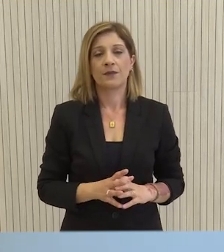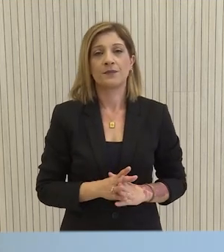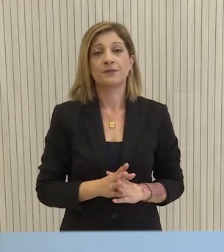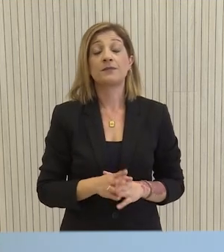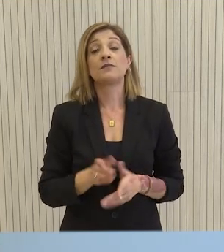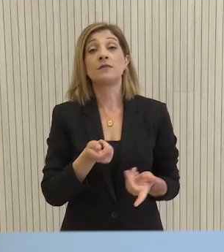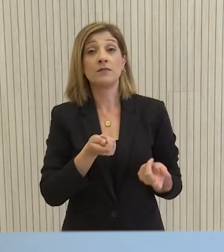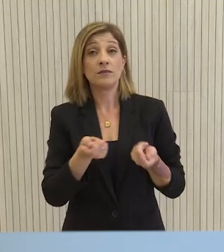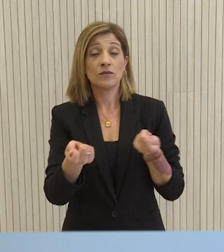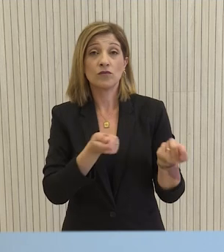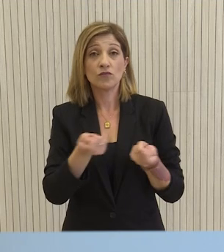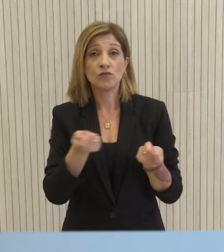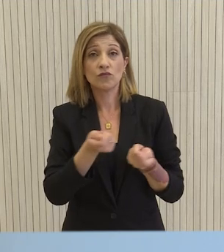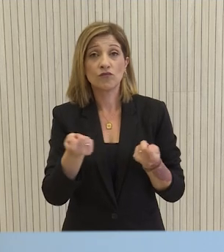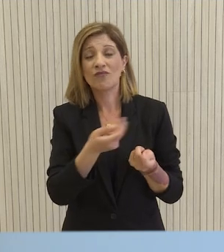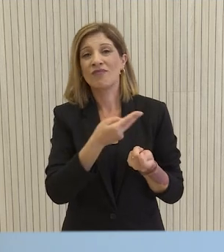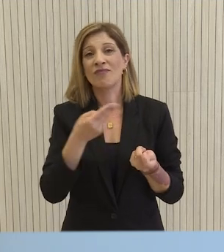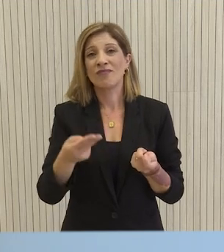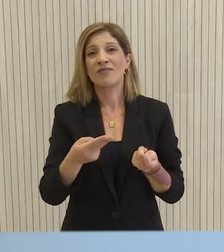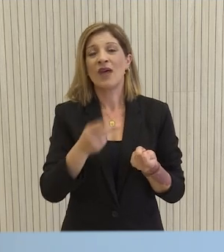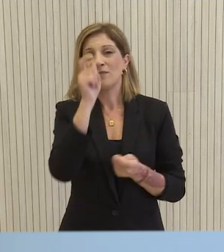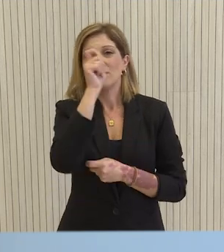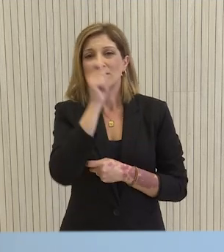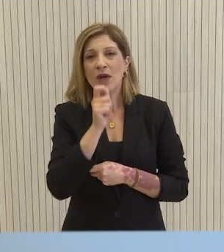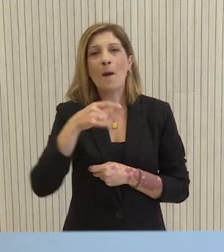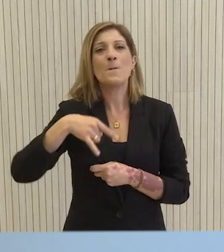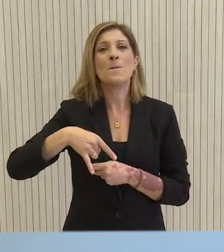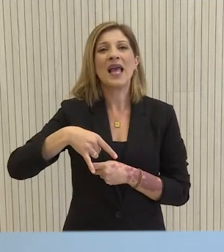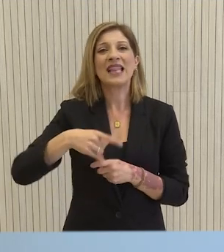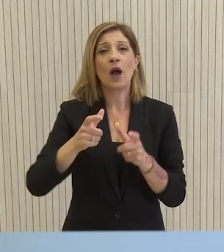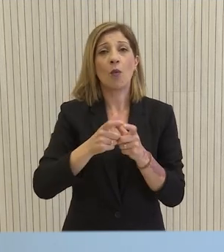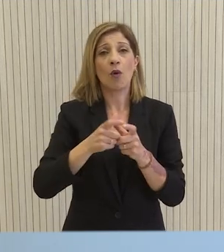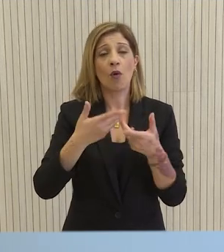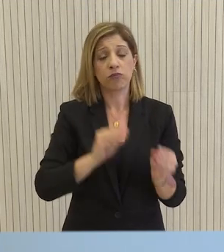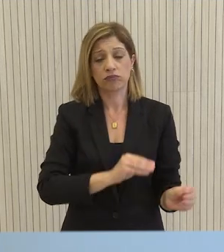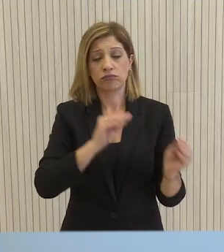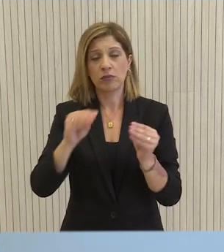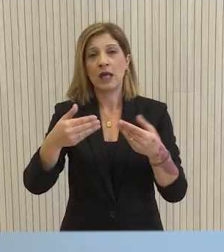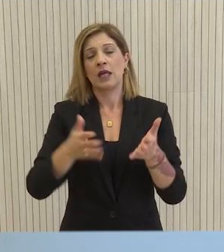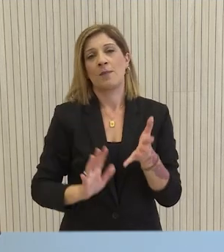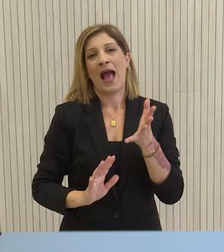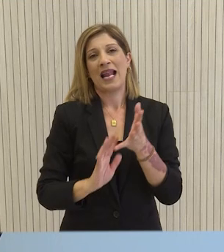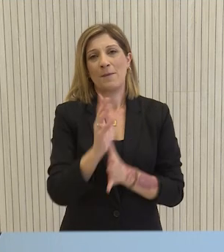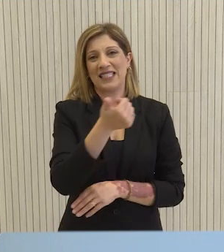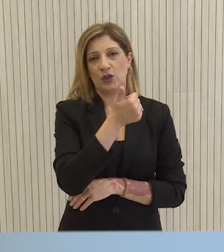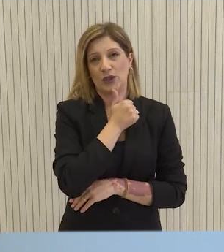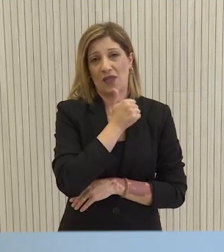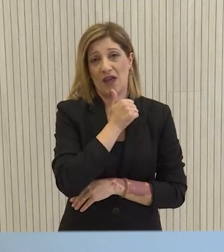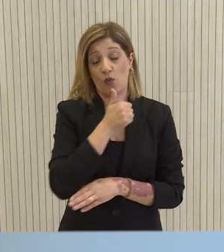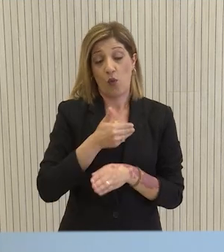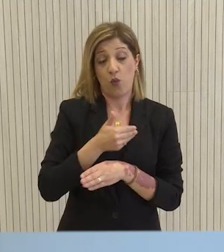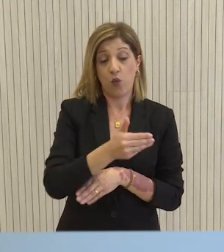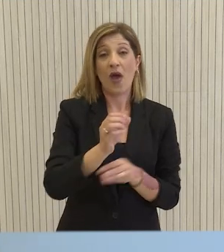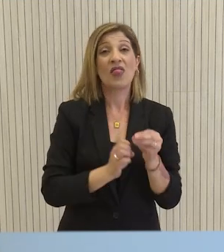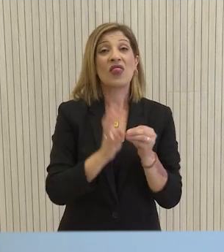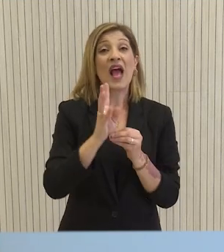Η διαχείριση της ολοκληρωμένης εγκατάστασης διαχείρισης αποβλήτων πεντακόμου έχει περάσει από τα μεσάνυχτα στο Τμήμα Αναπτύξεως Υδάτων. Η προθεσμία 14